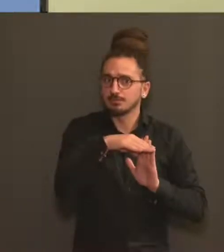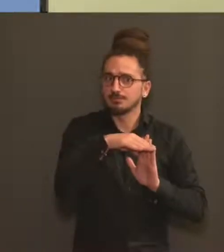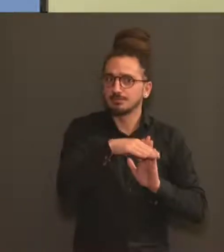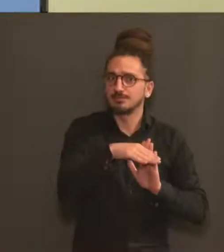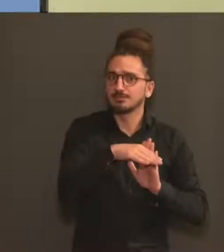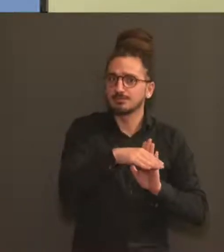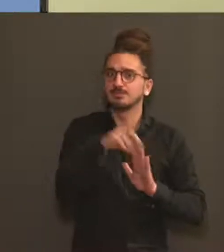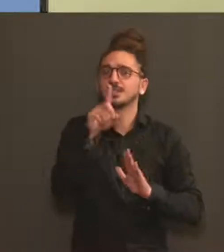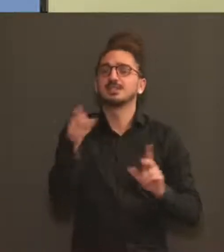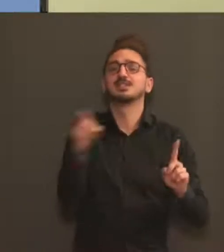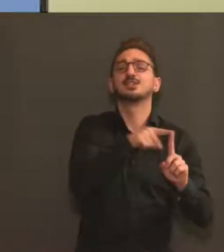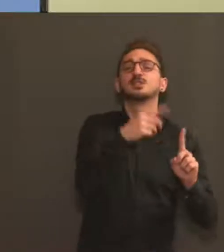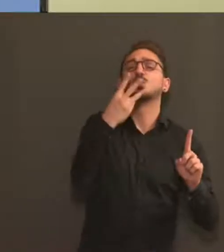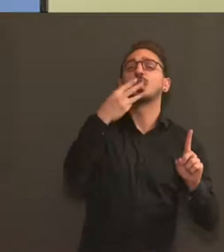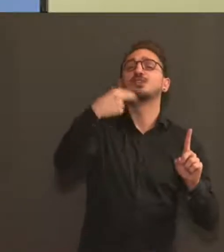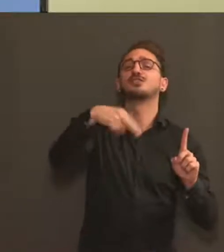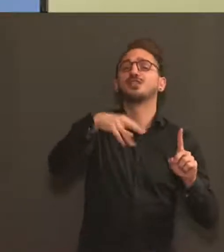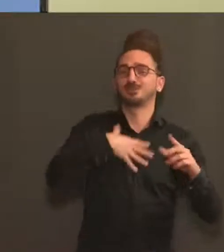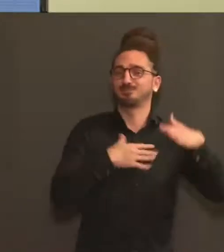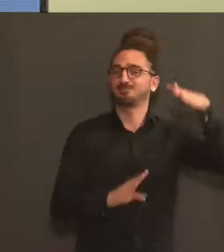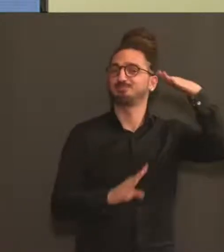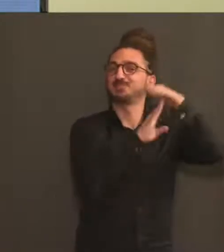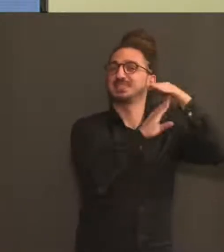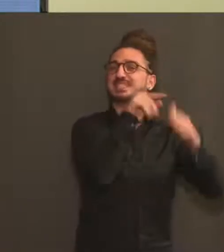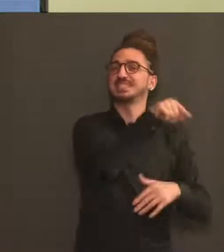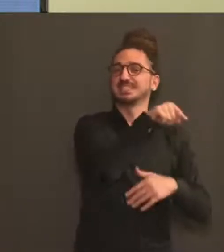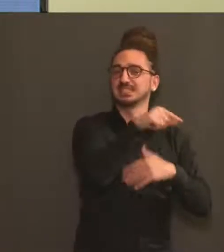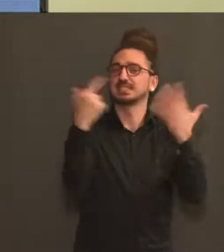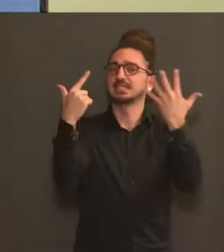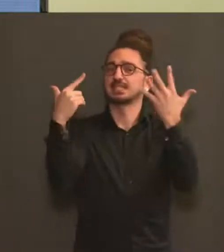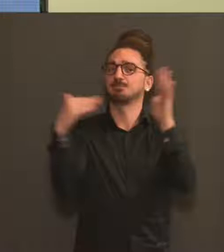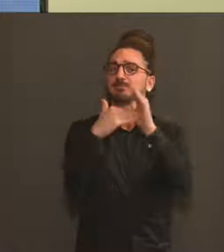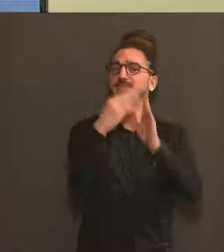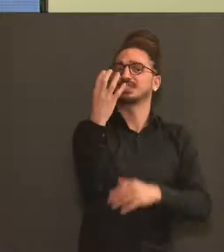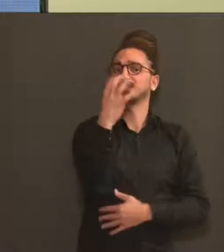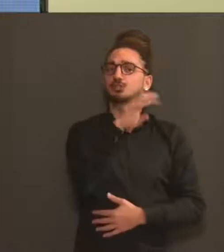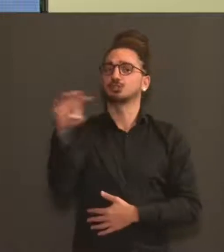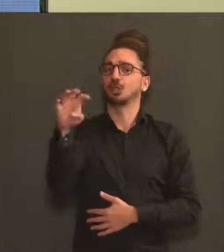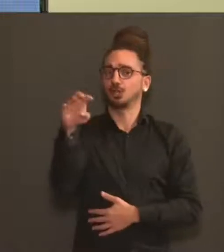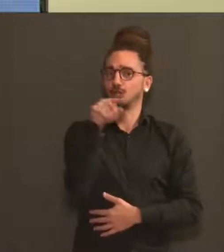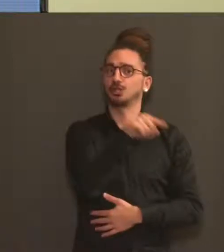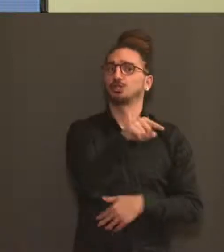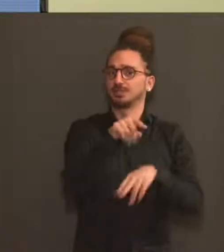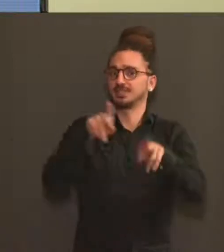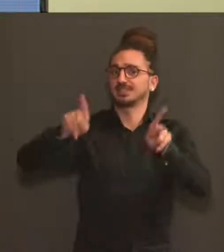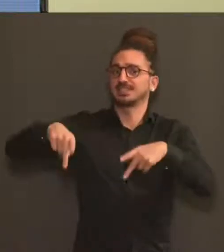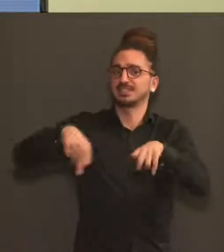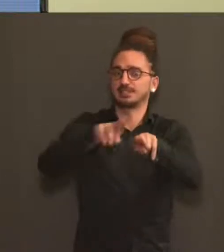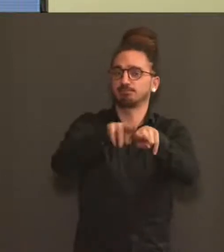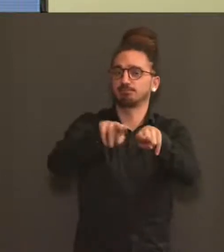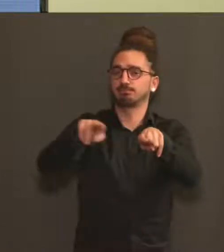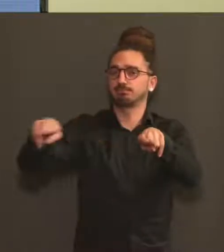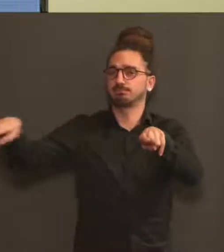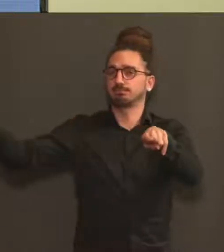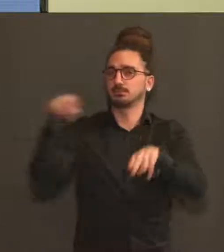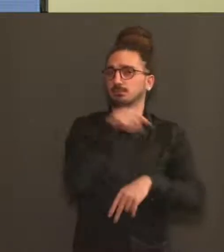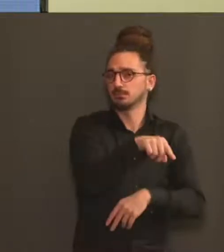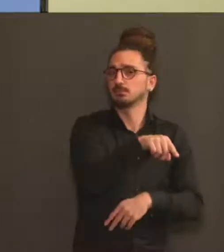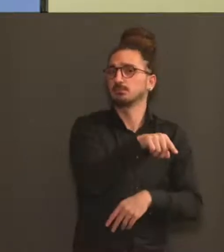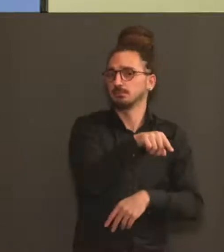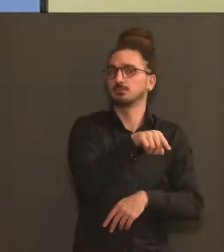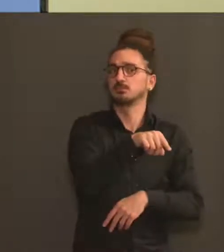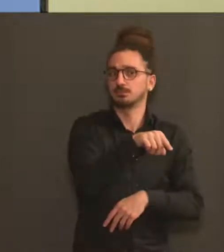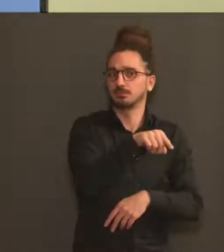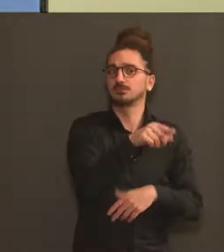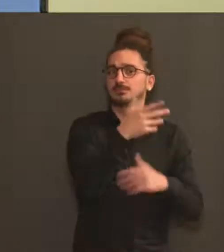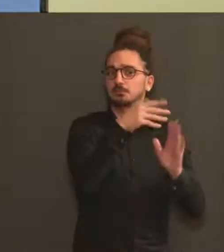lits occupés. Nous avons donc cette petite augmentation qui se manifeste depuis hier. Au